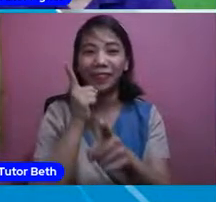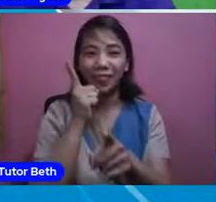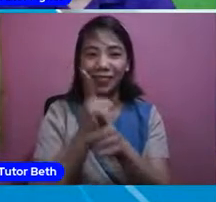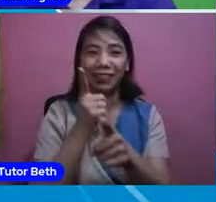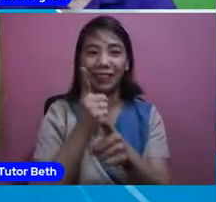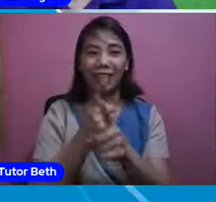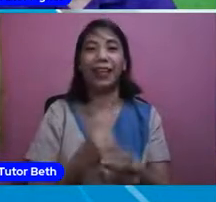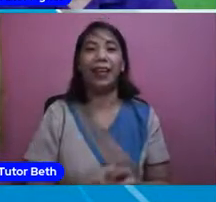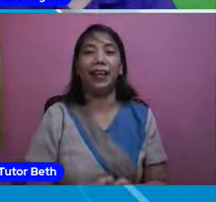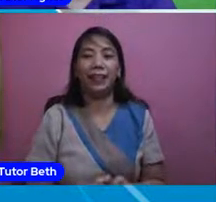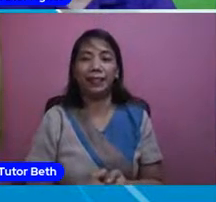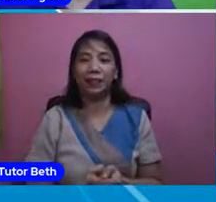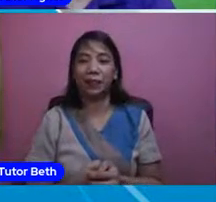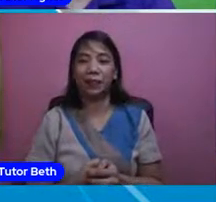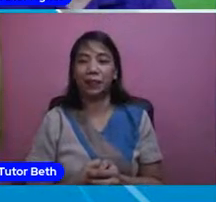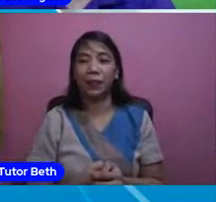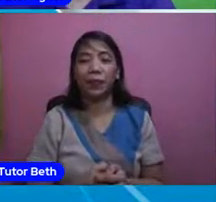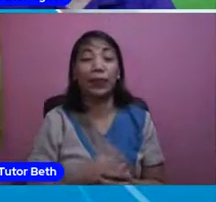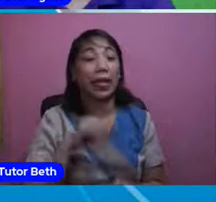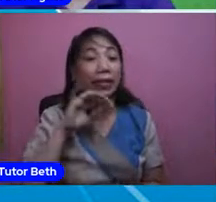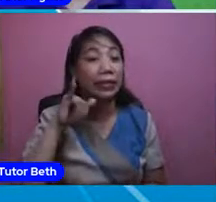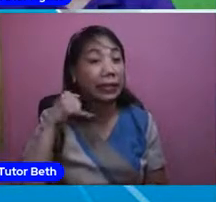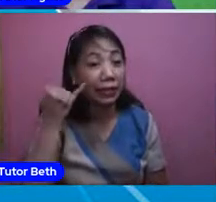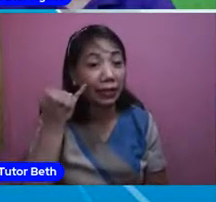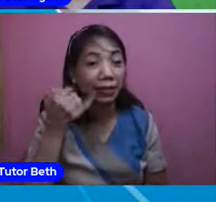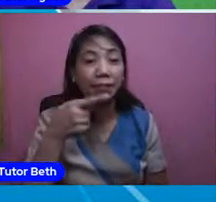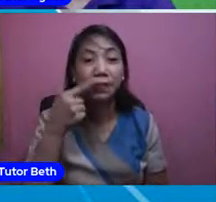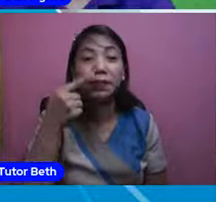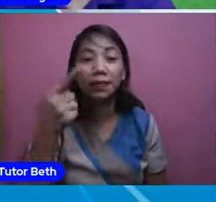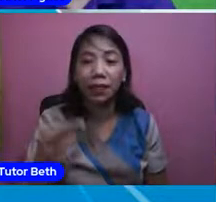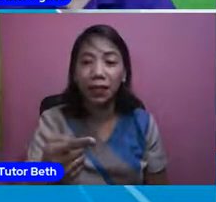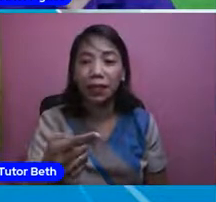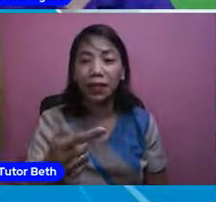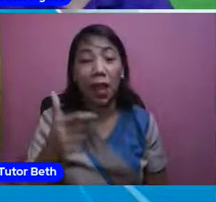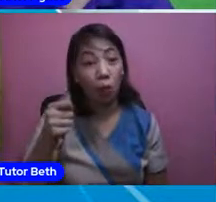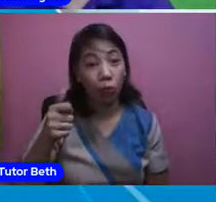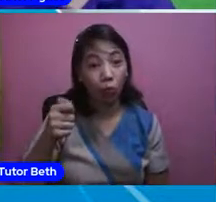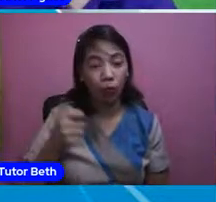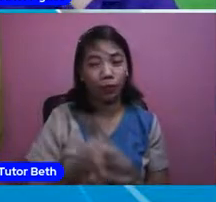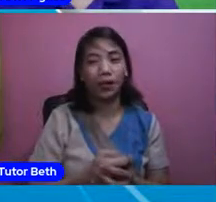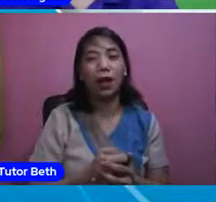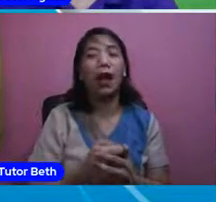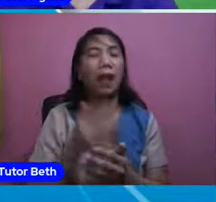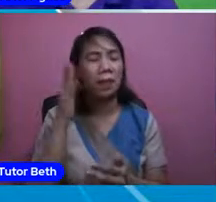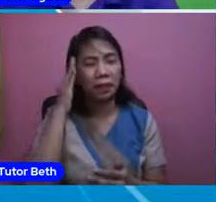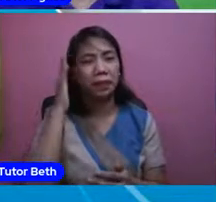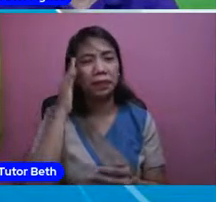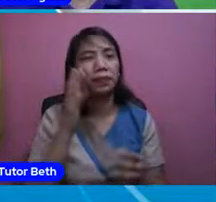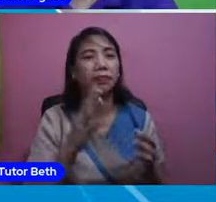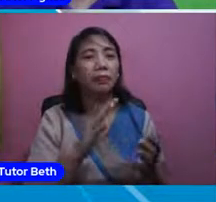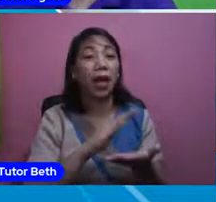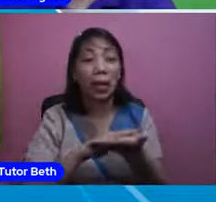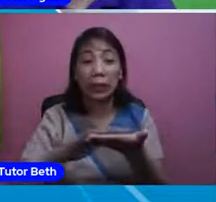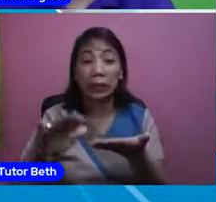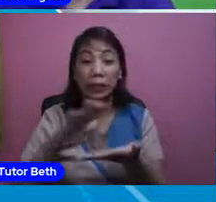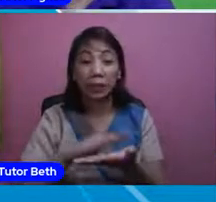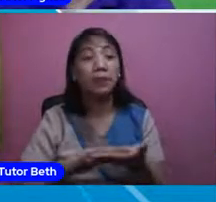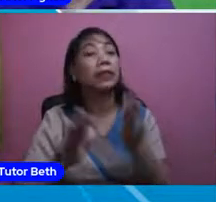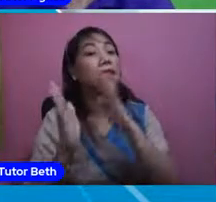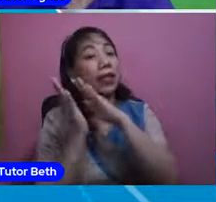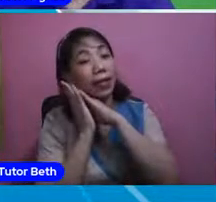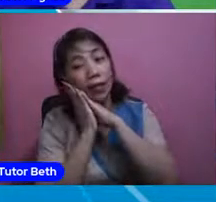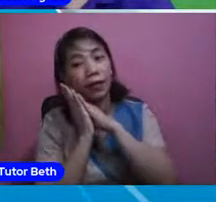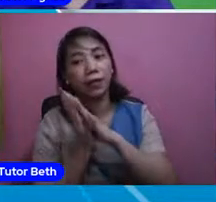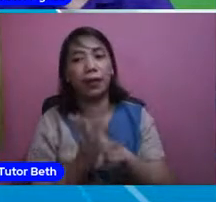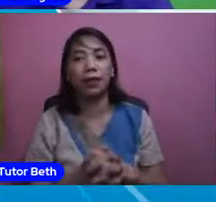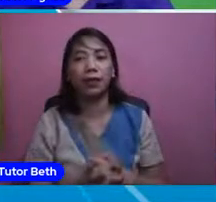Okay, sabi naman ni Jennifer, kaya rin magligpit ng higaan. Okay, tama. Ano pa bukod sa magligpit ng